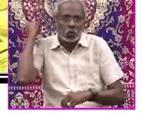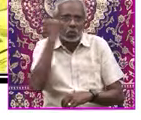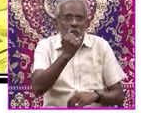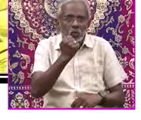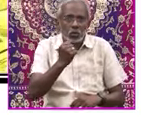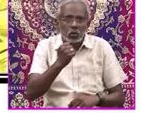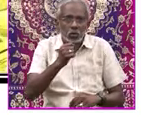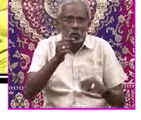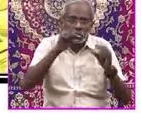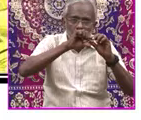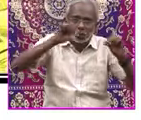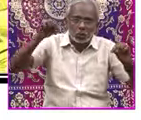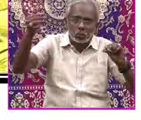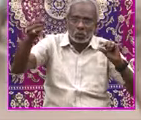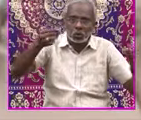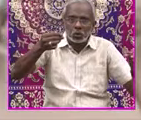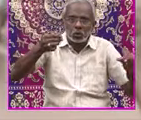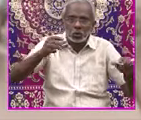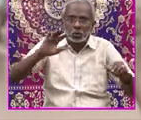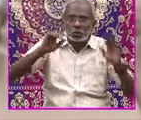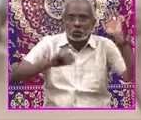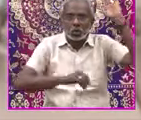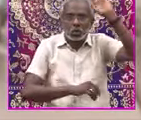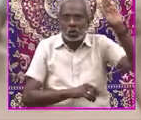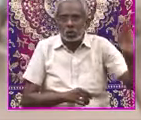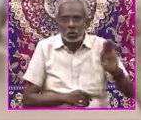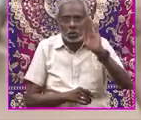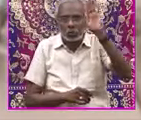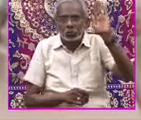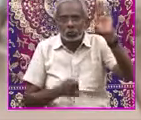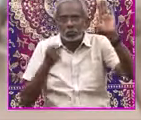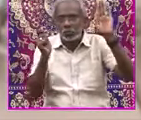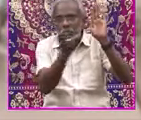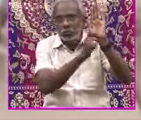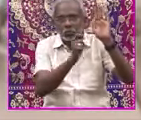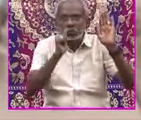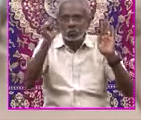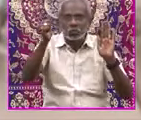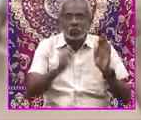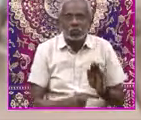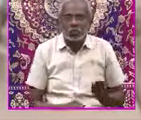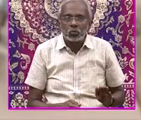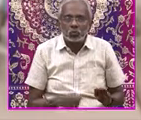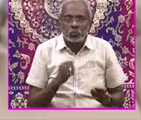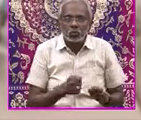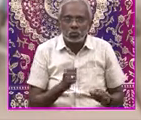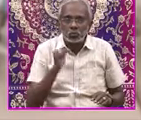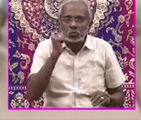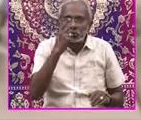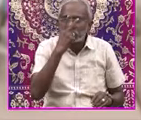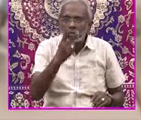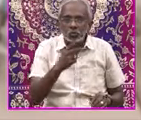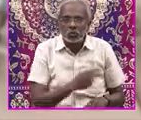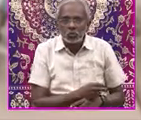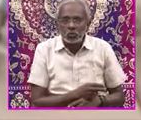இருமுனைவாள், கதாயுதம் போன்ற போர்க்கருவிகளை பயன்படுத்தினார்கள். இந்த கருவிகளை எல்லாம் நீங்கள் வந்து தற்பொழுது